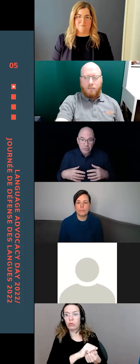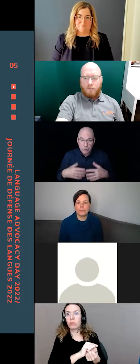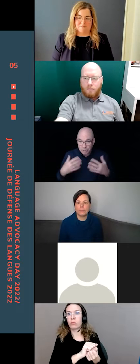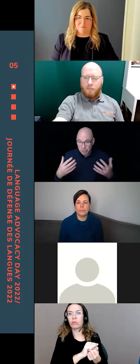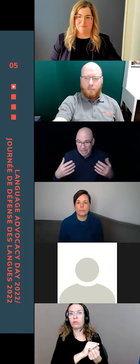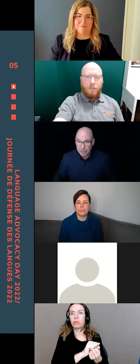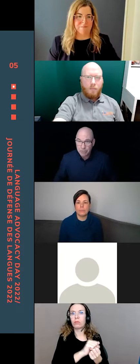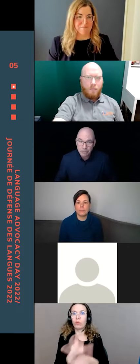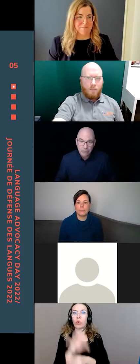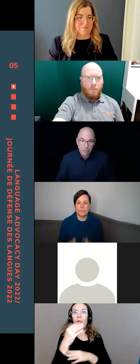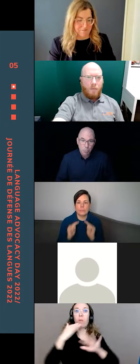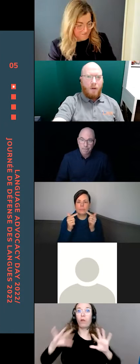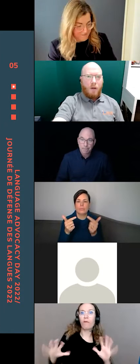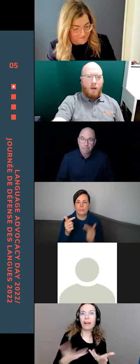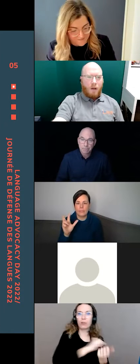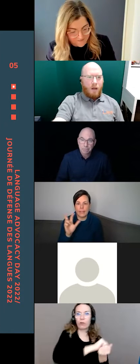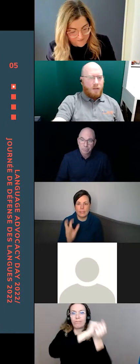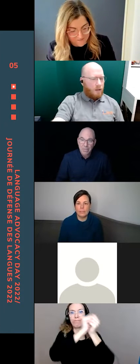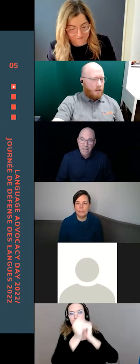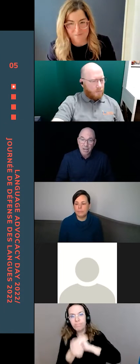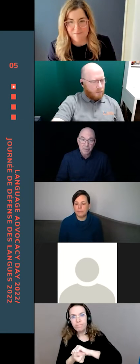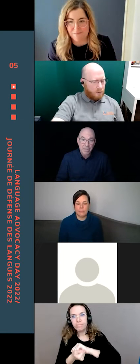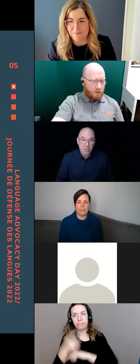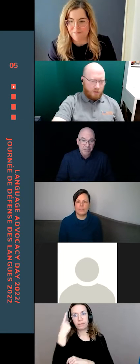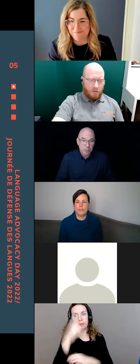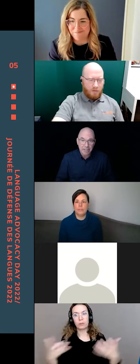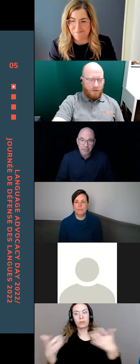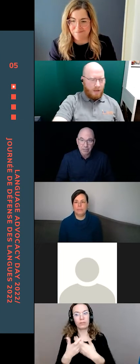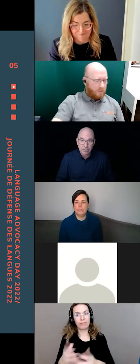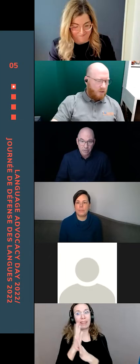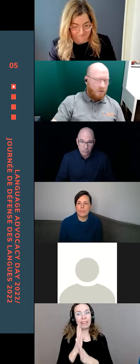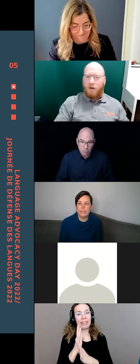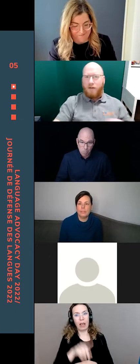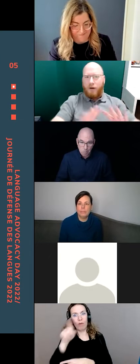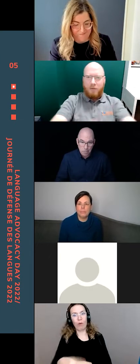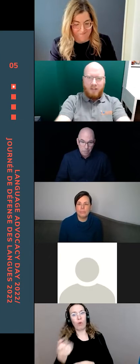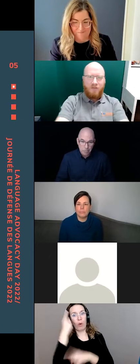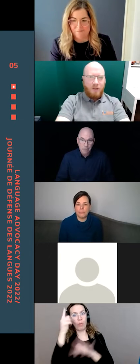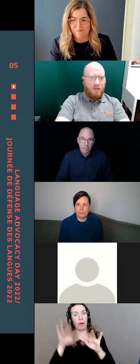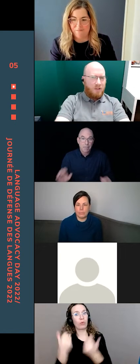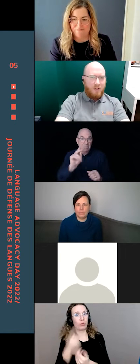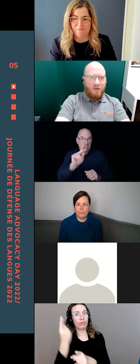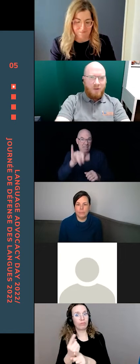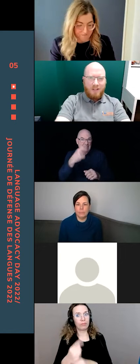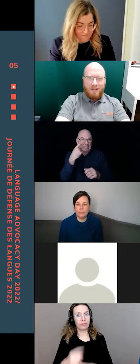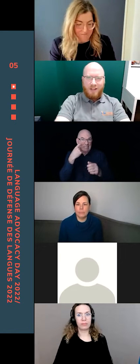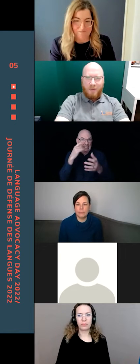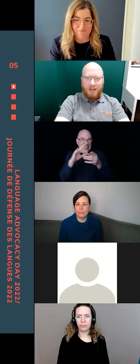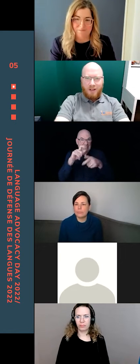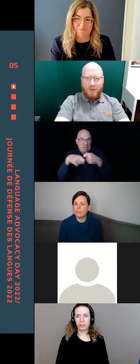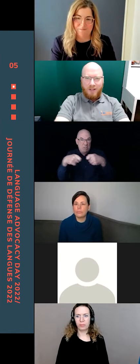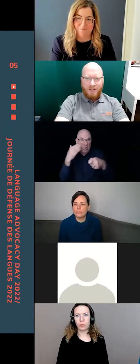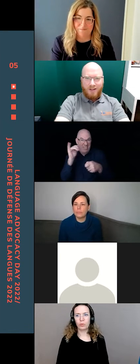prend le message et trouve la bonne façon de le traduire de façon à ce que le client final